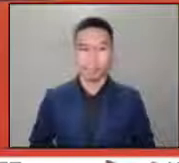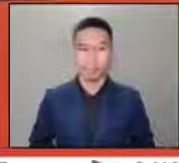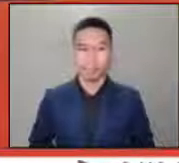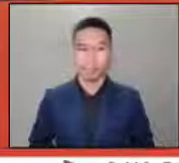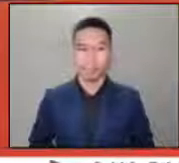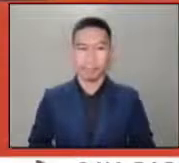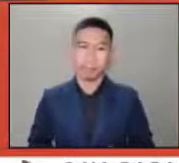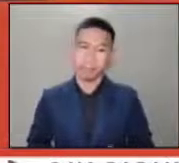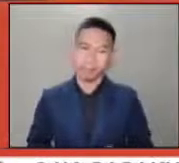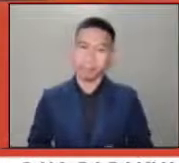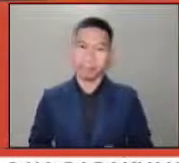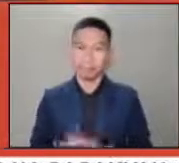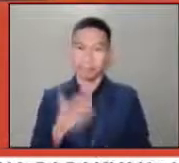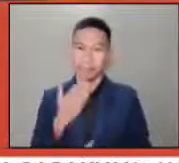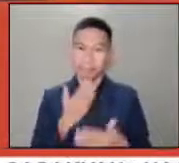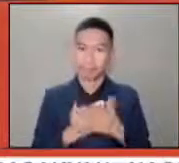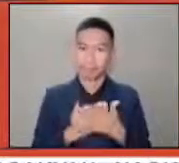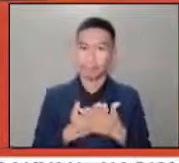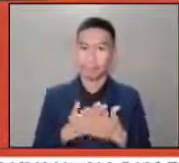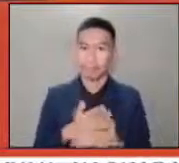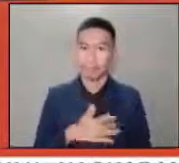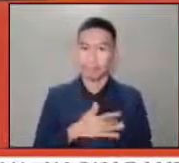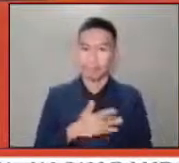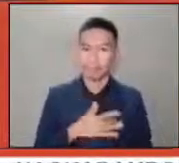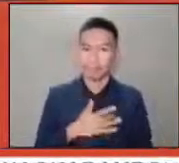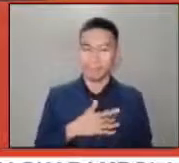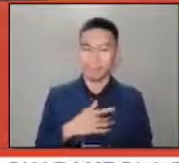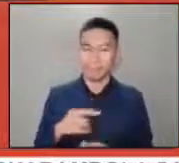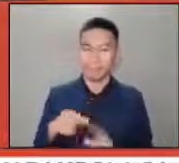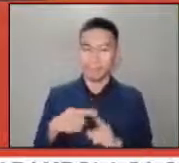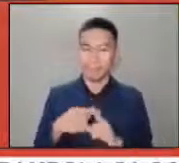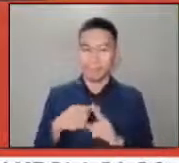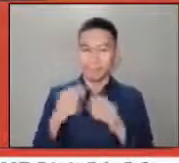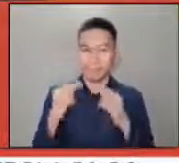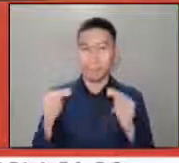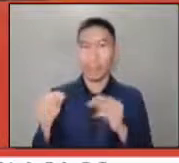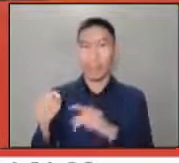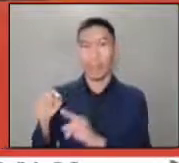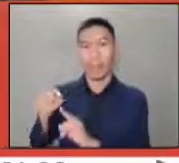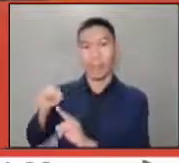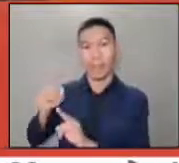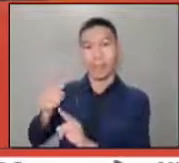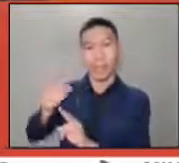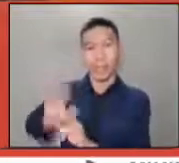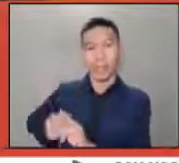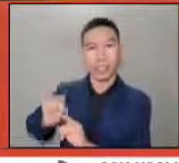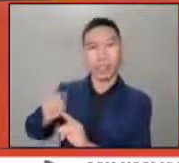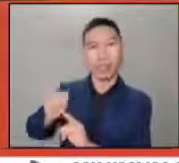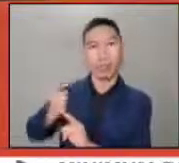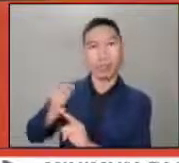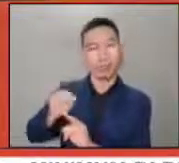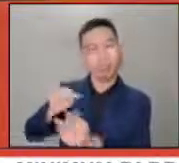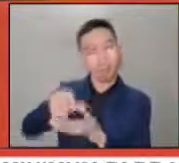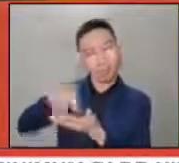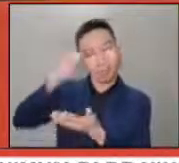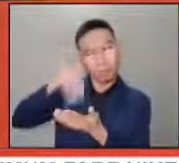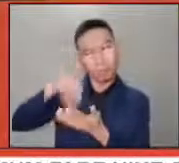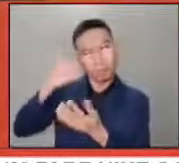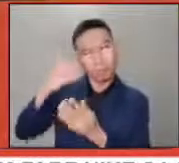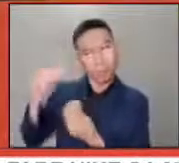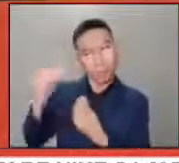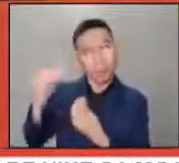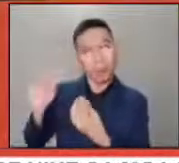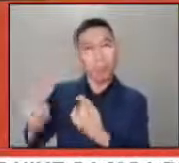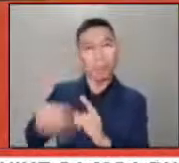Nakaka-good vibes ngayong umaga, kilalanin po natin ang isang guro na kung saan hindi ka lang matututo sa kanya mga turo, tsaka ay mapapaindak